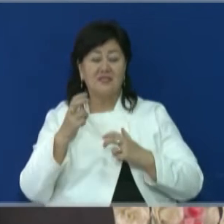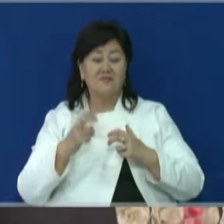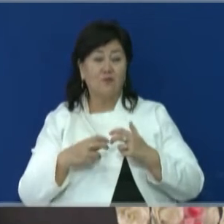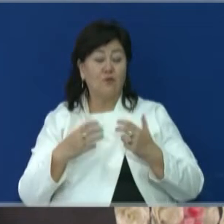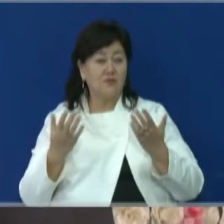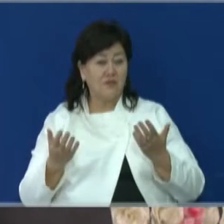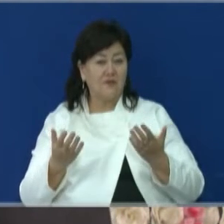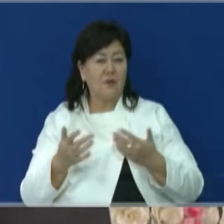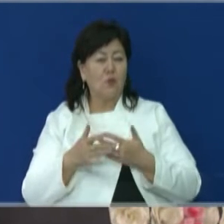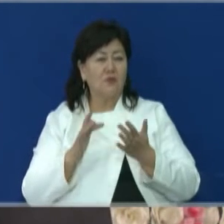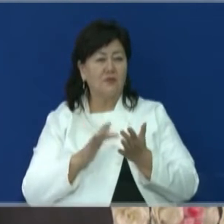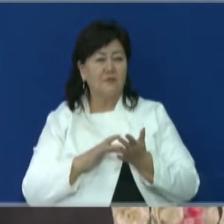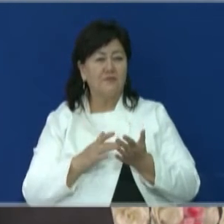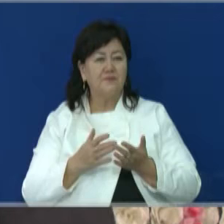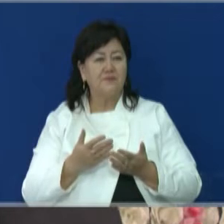біз енді